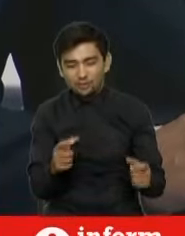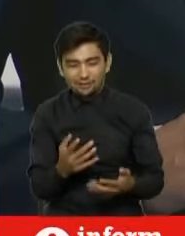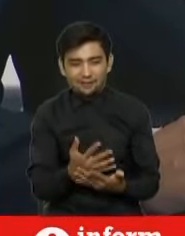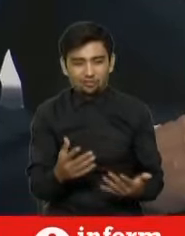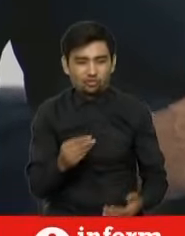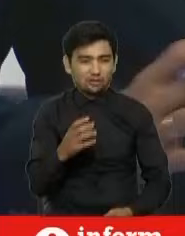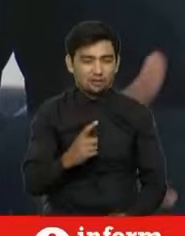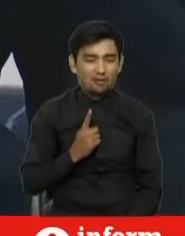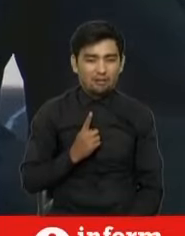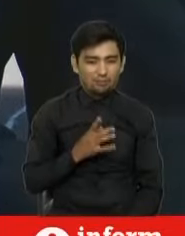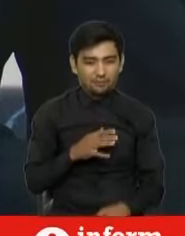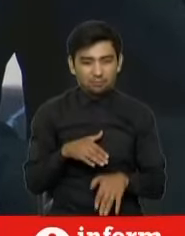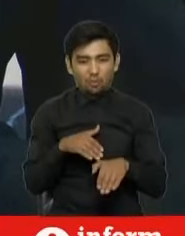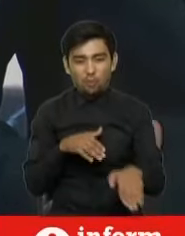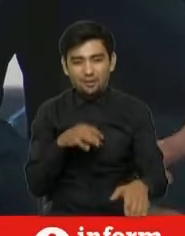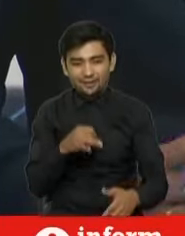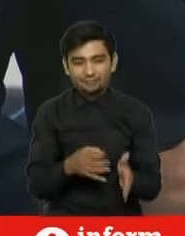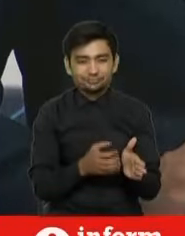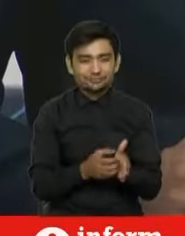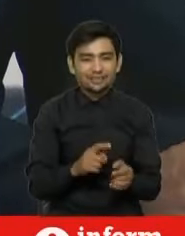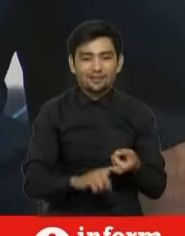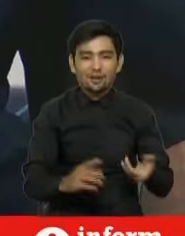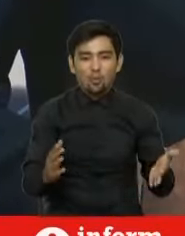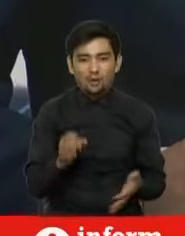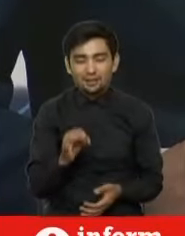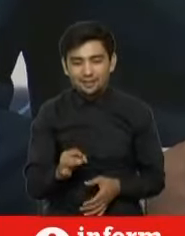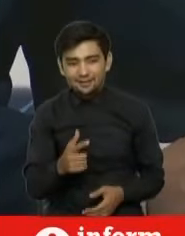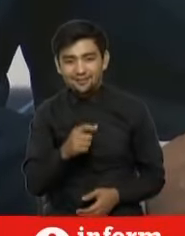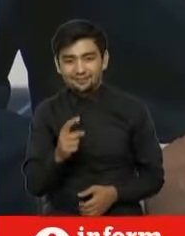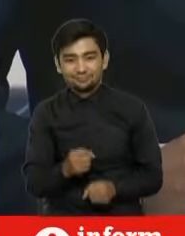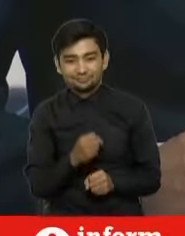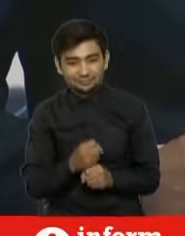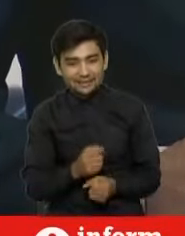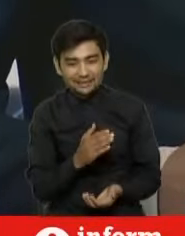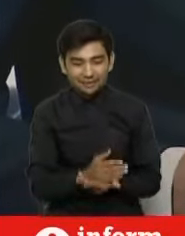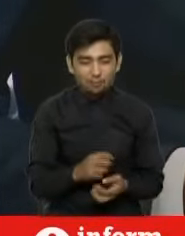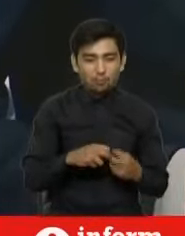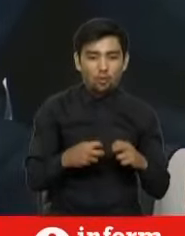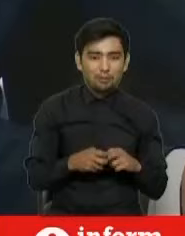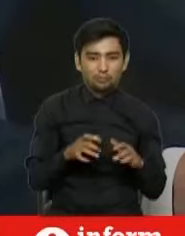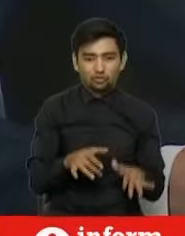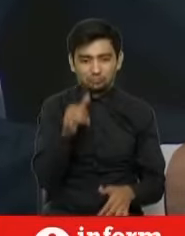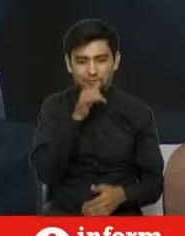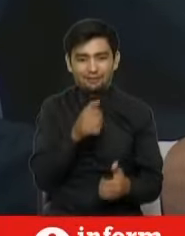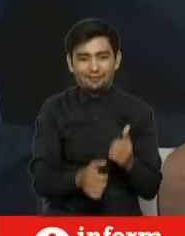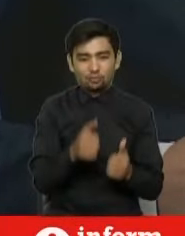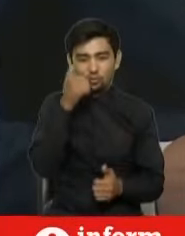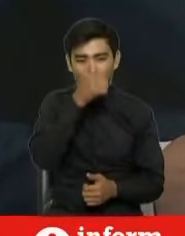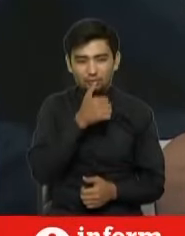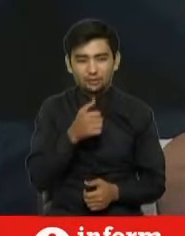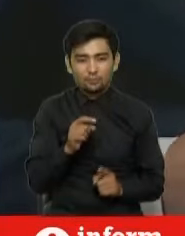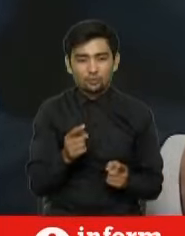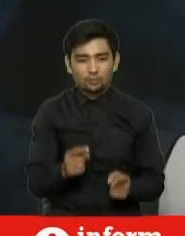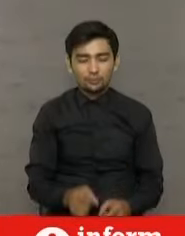несколько часов. С чем связана нехватка и почему, несмотря на принимаемые меры, проблема не решается из года в год, выясняла Эльмира